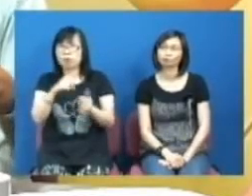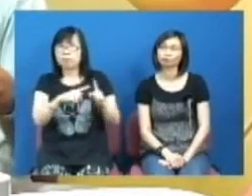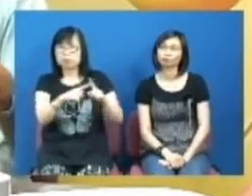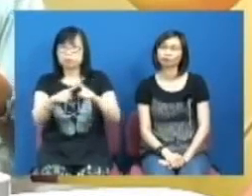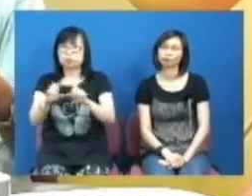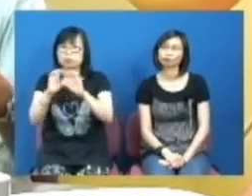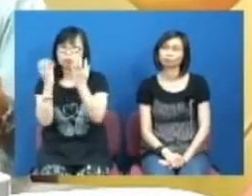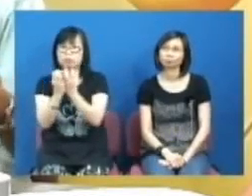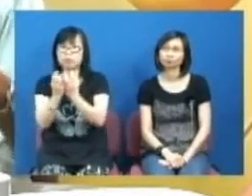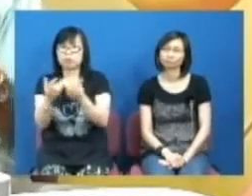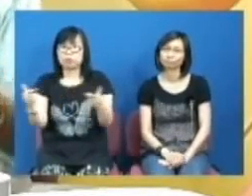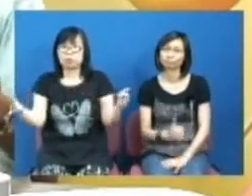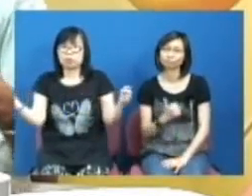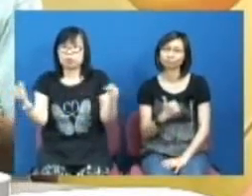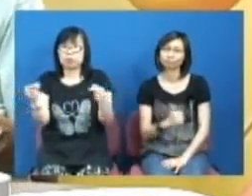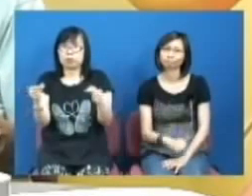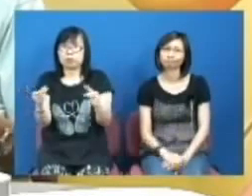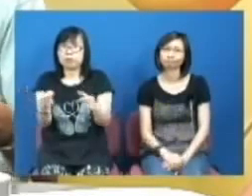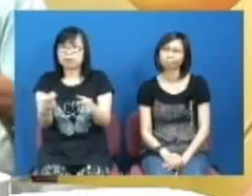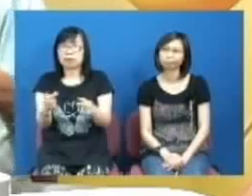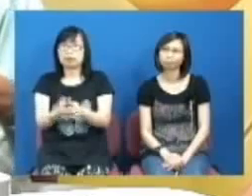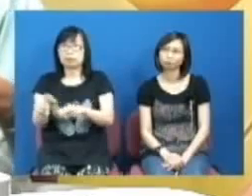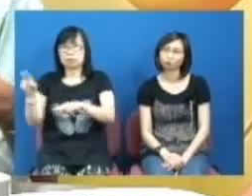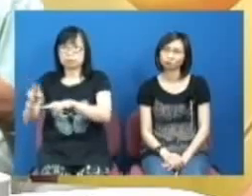那個 platform 為什麼呢？中國我就縮了